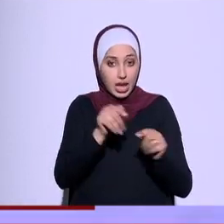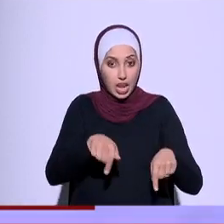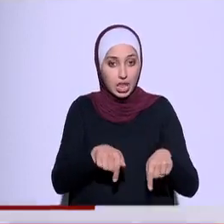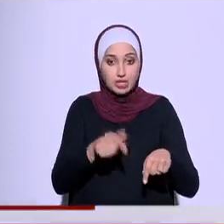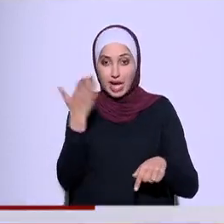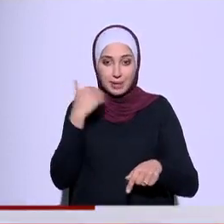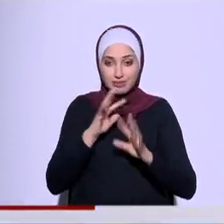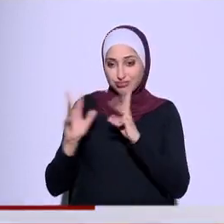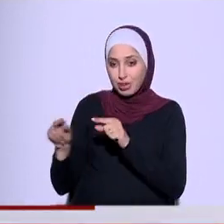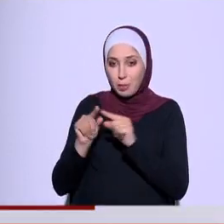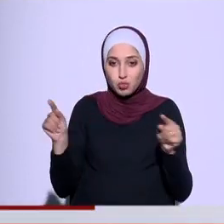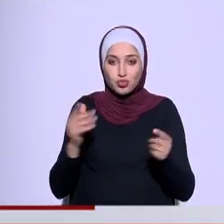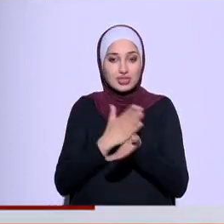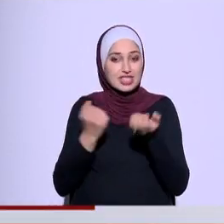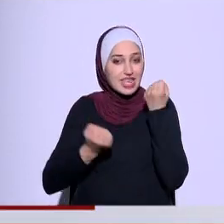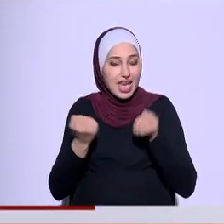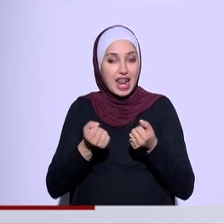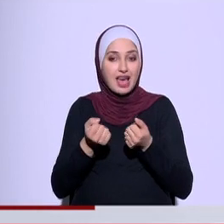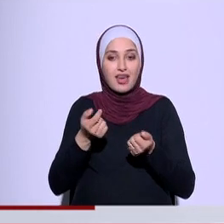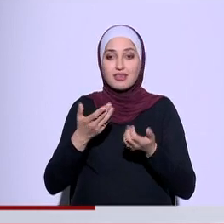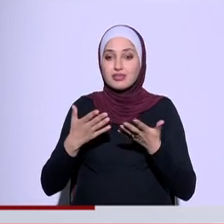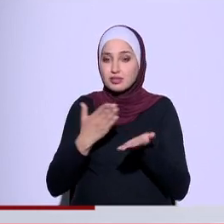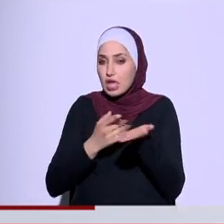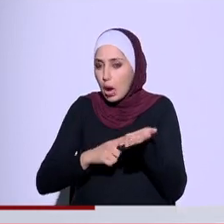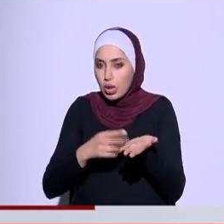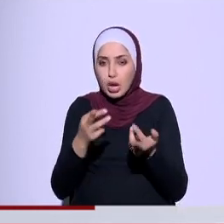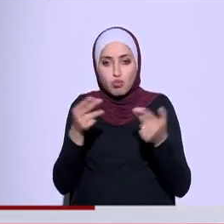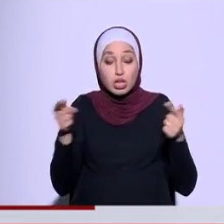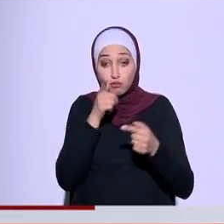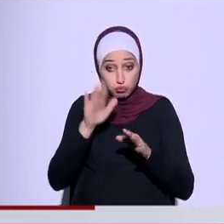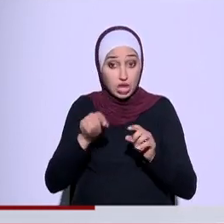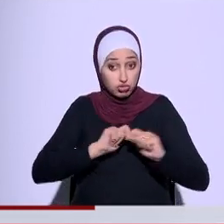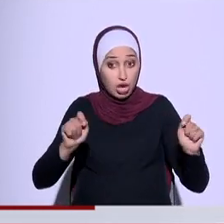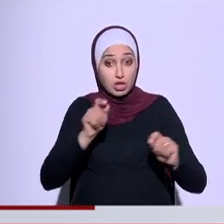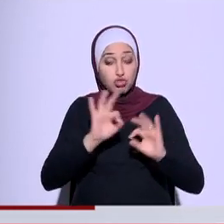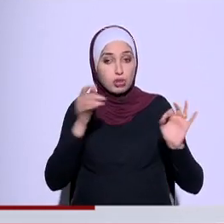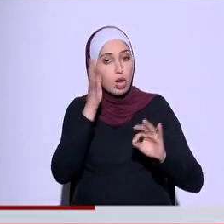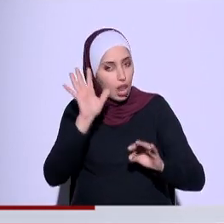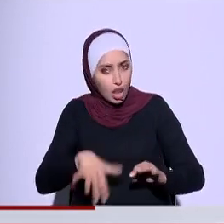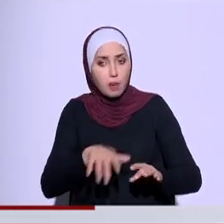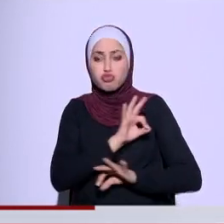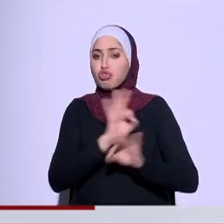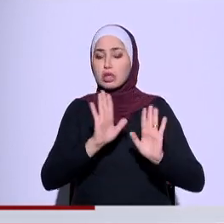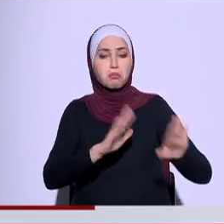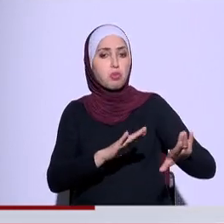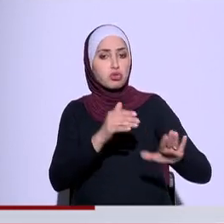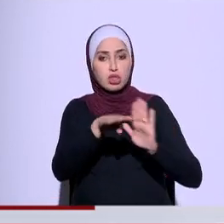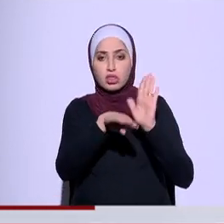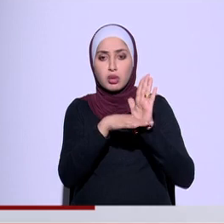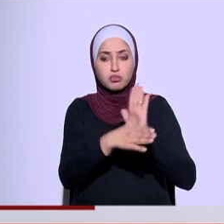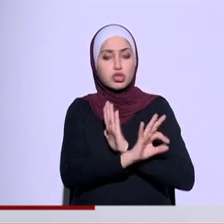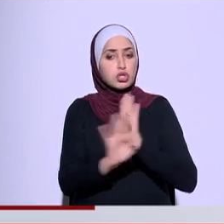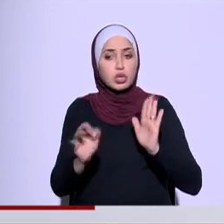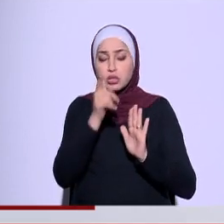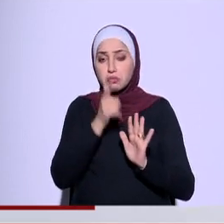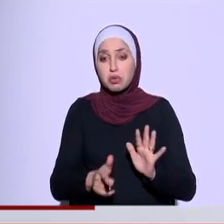كل الخدمات المختارة هي فعالة على تطبيق سند دون الحاجة للمواطن أو المستخدم للخروج من التطبيق